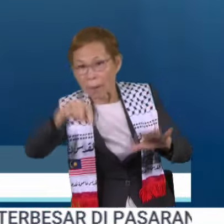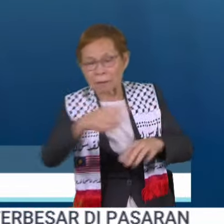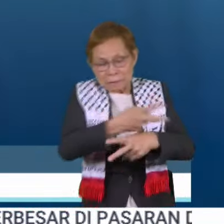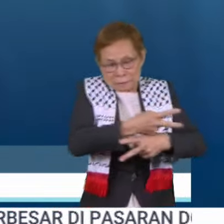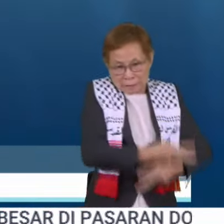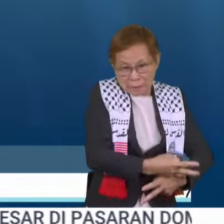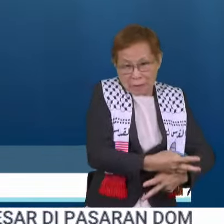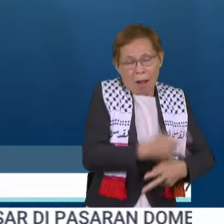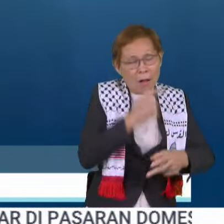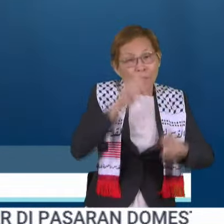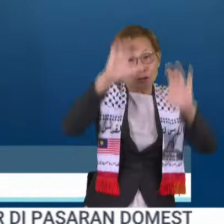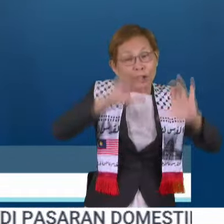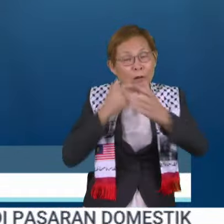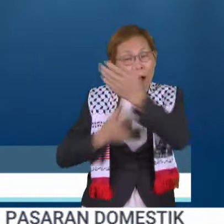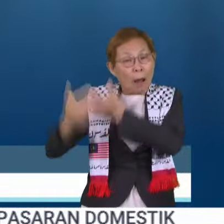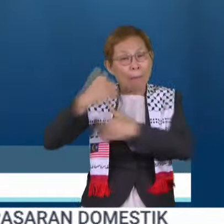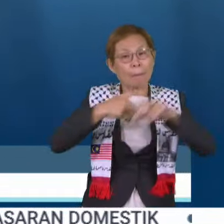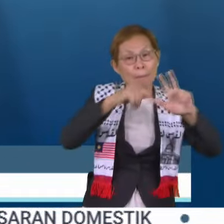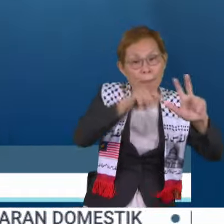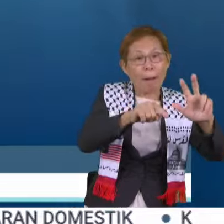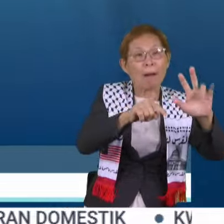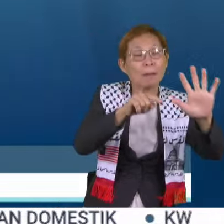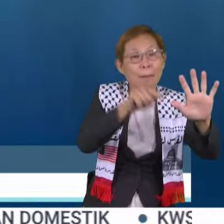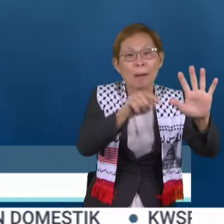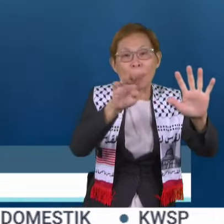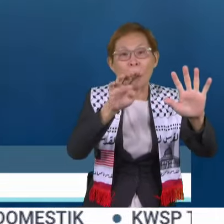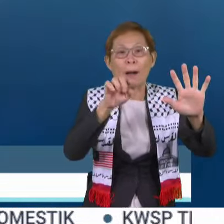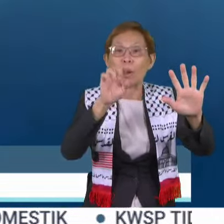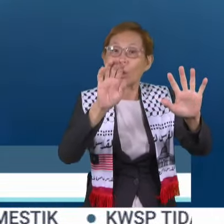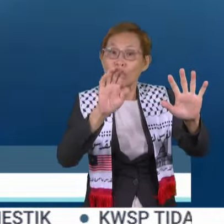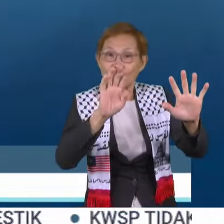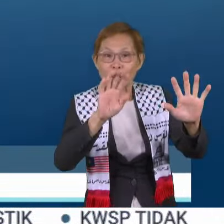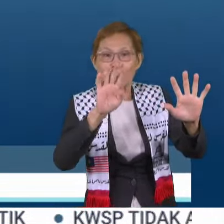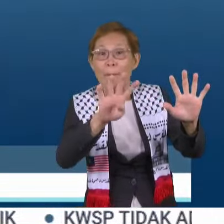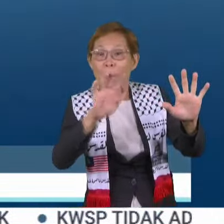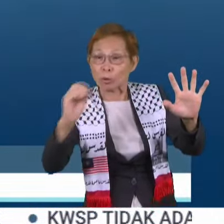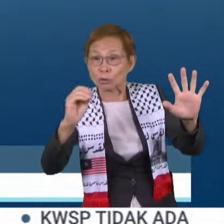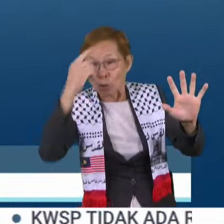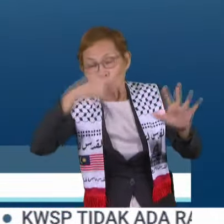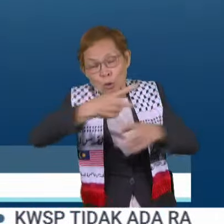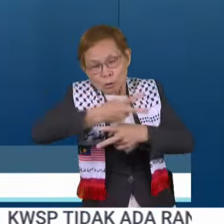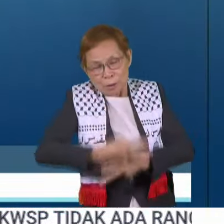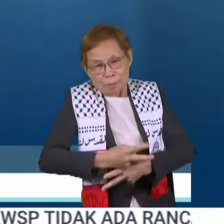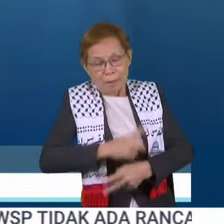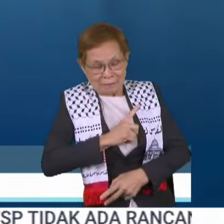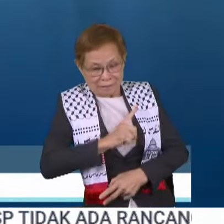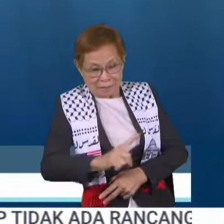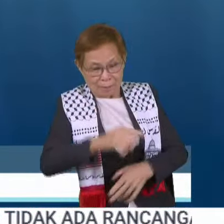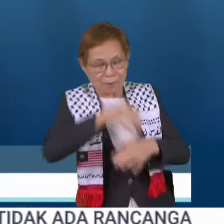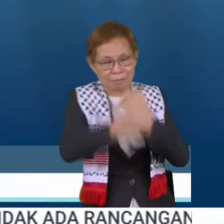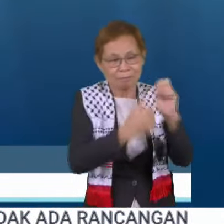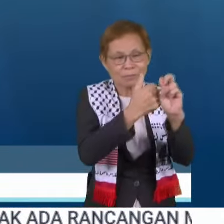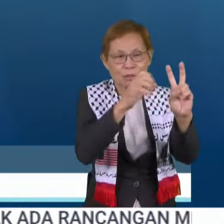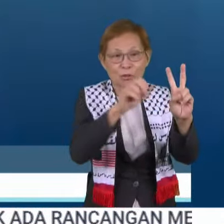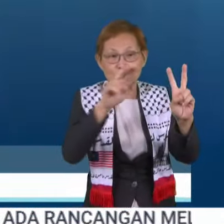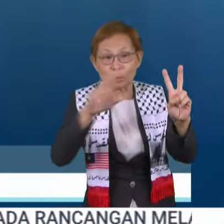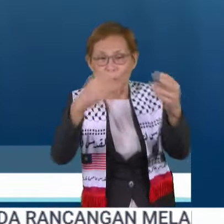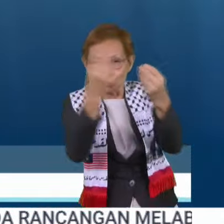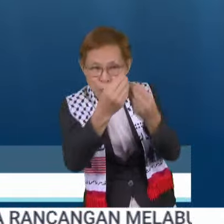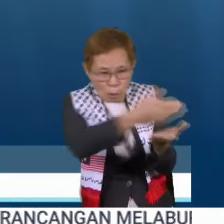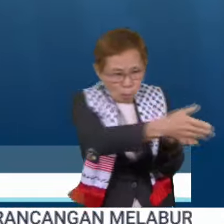simpanan konvensional dan 5.4% untuk simpanan Syariah bagi tahun 2023 Jumlah